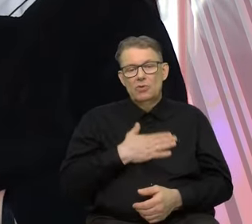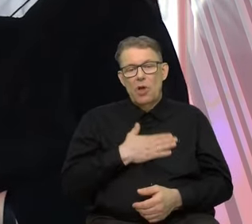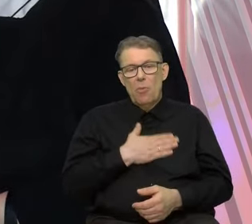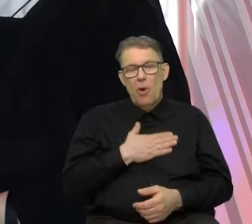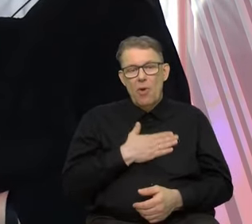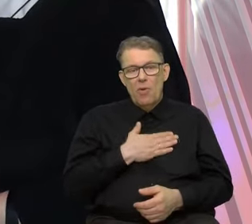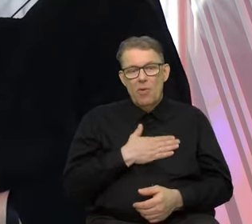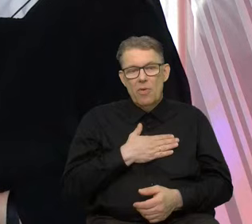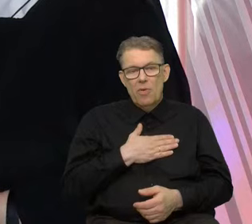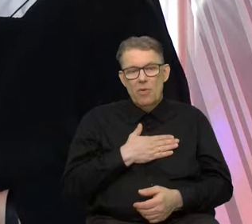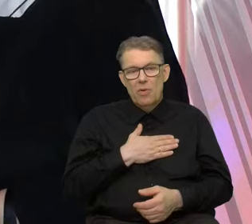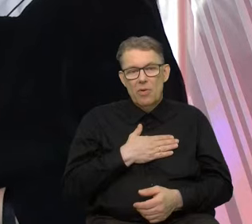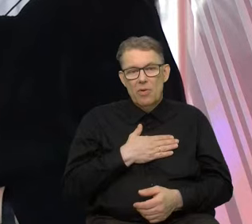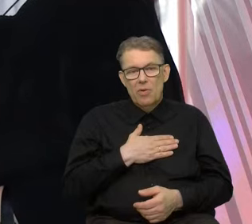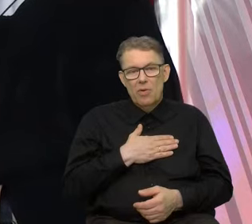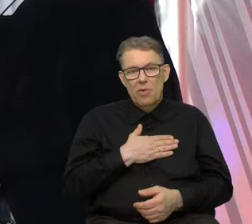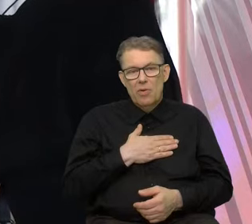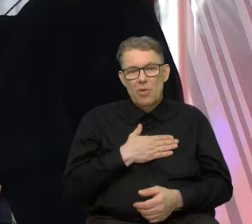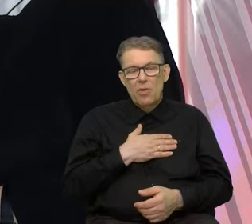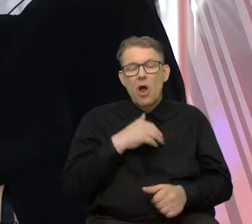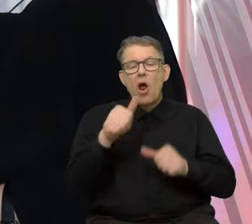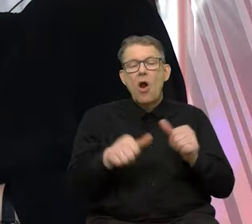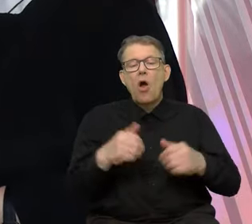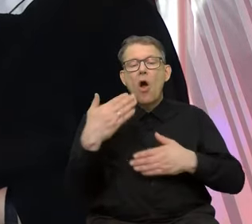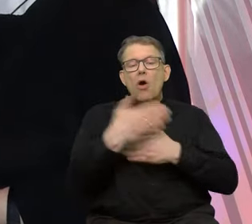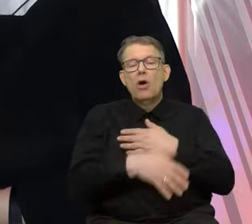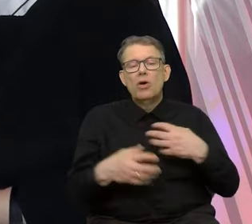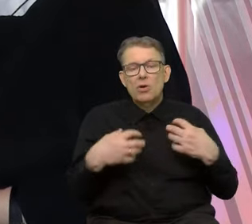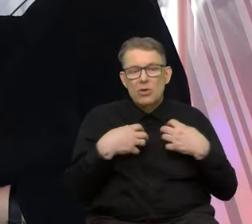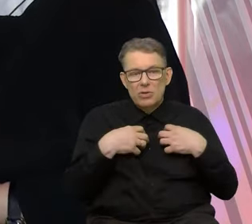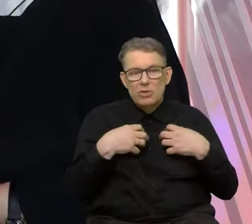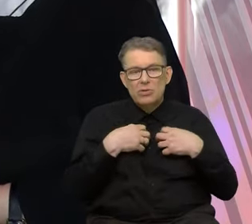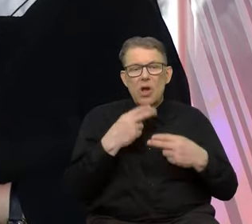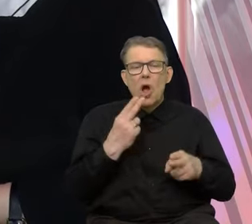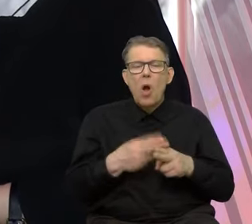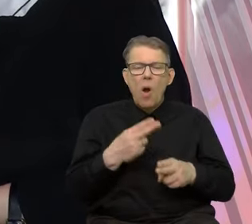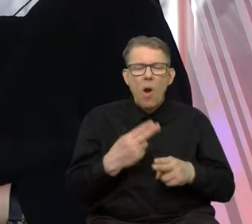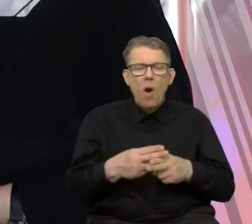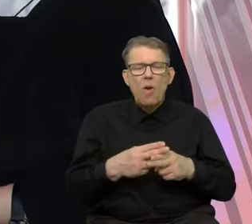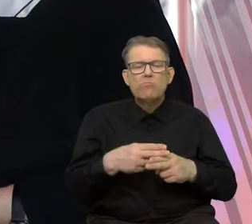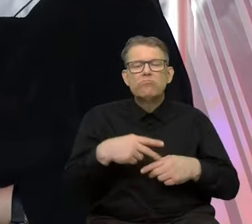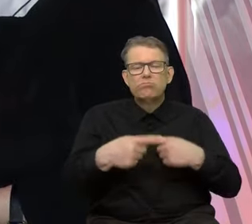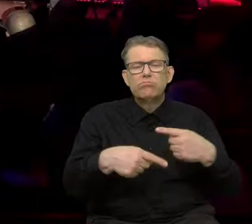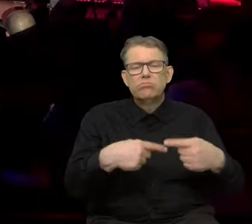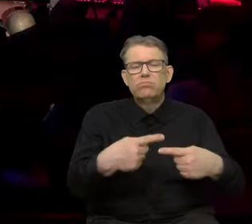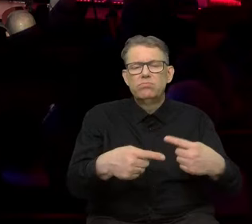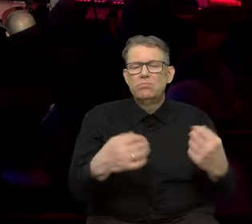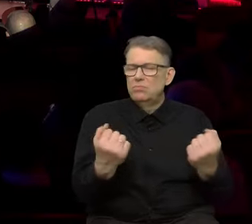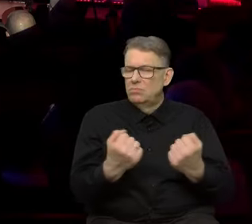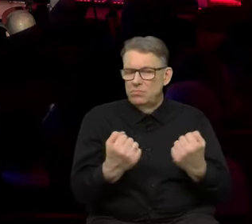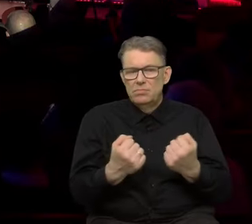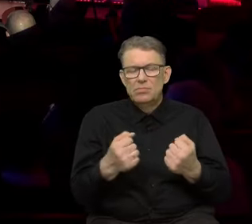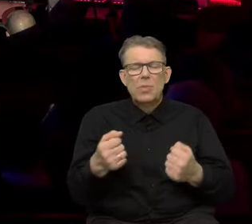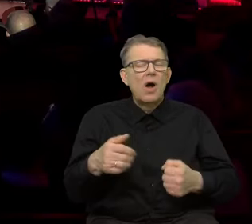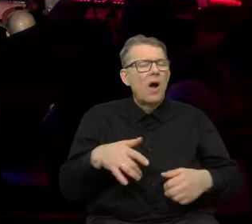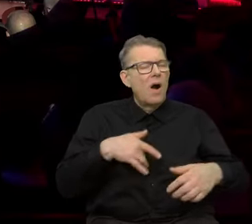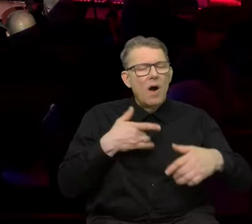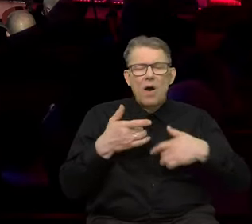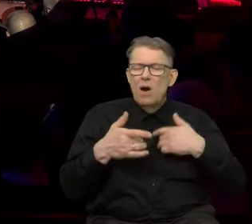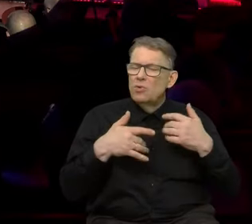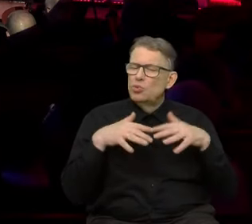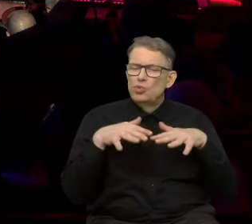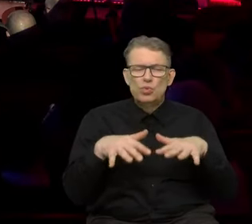w przeciągu tego ostatniego roku, no już choroby jego postępowały, cierpiał